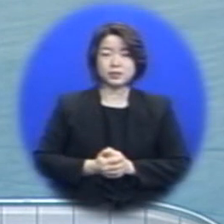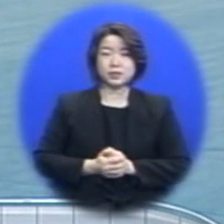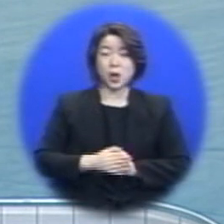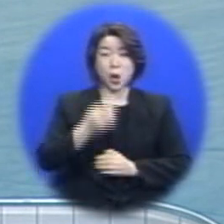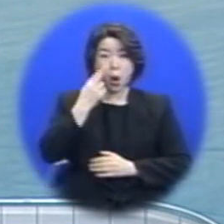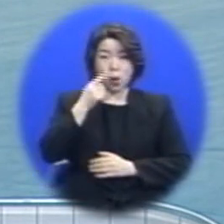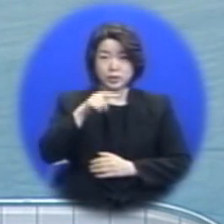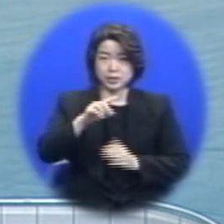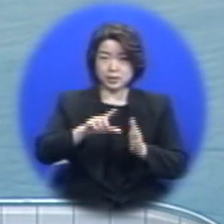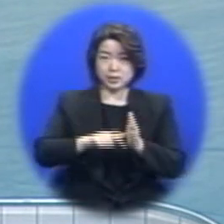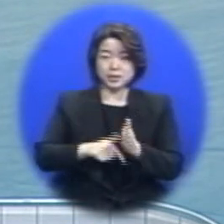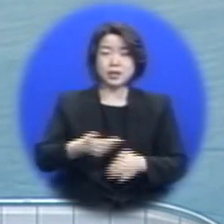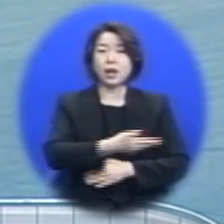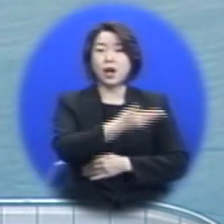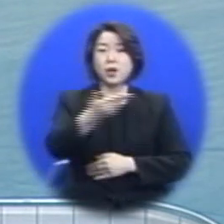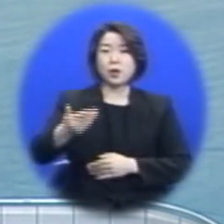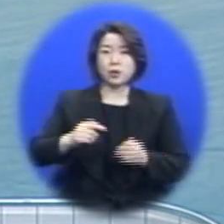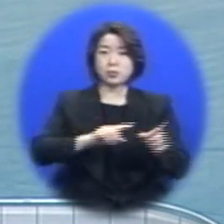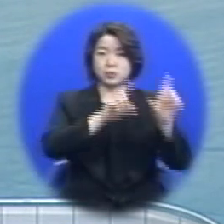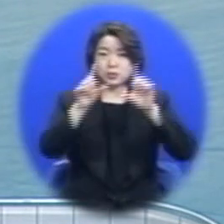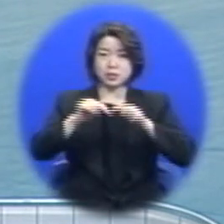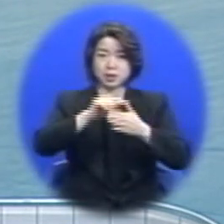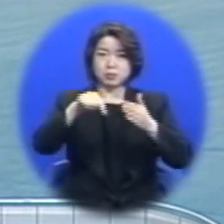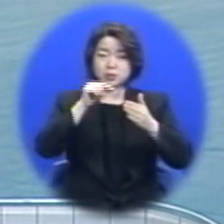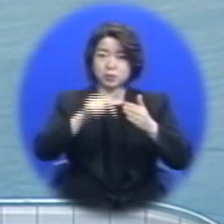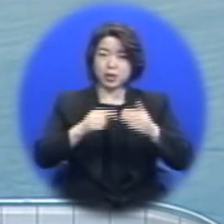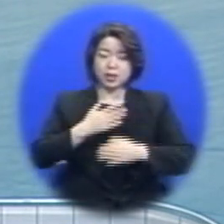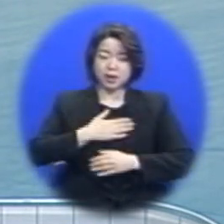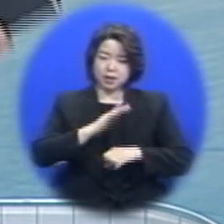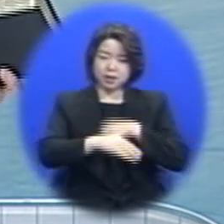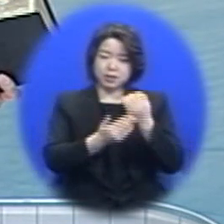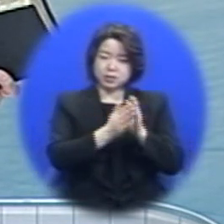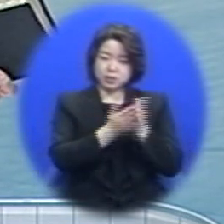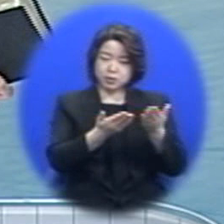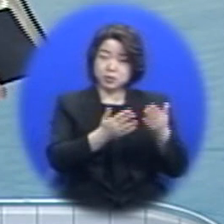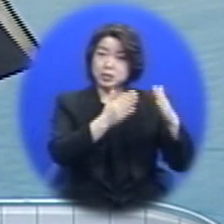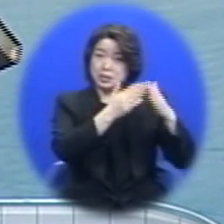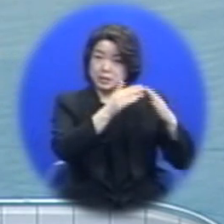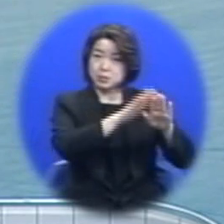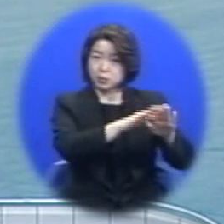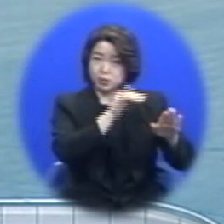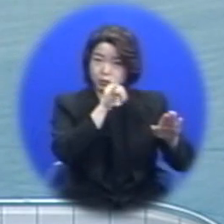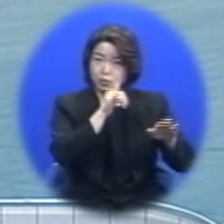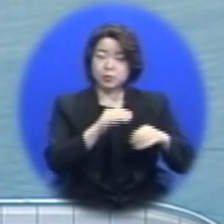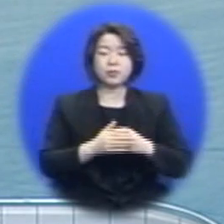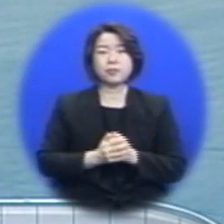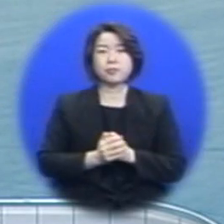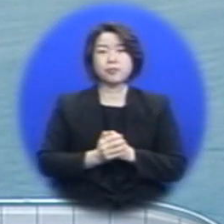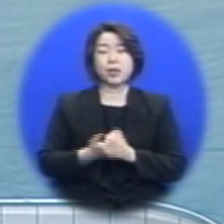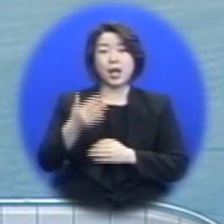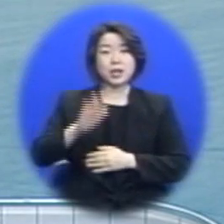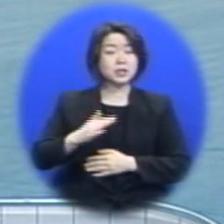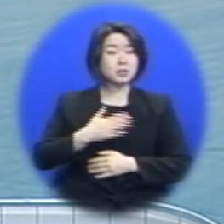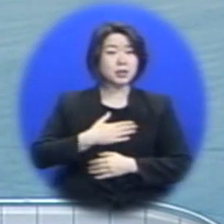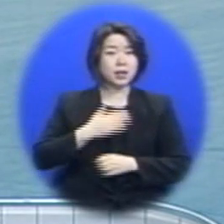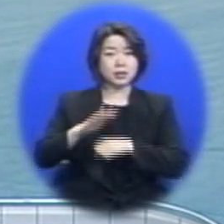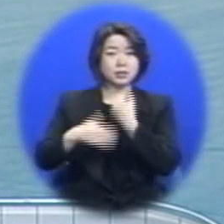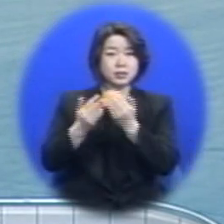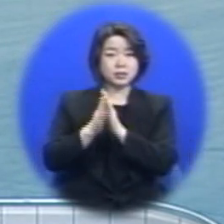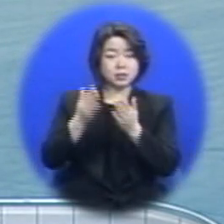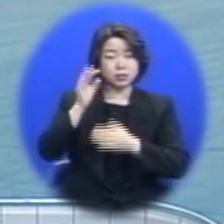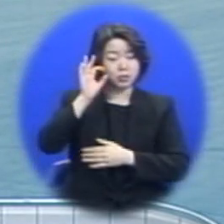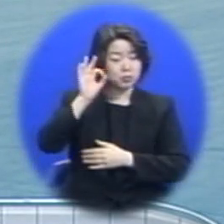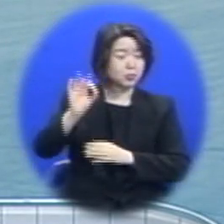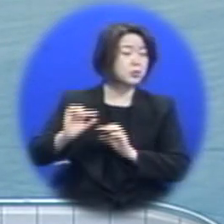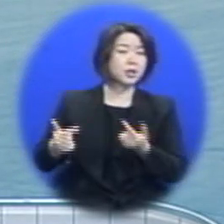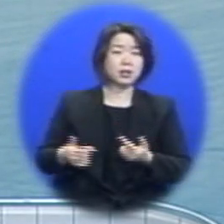혹시 이 시간에 여러분의 삶 속에 내가 성경책이 집에도 있고 그렇지만 나는 성경을 보지 않습니다.